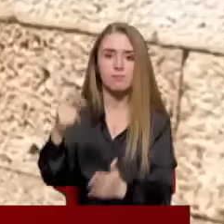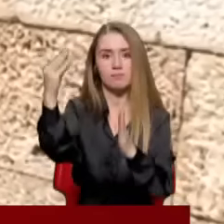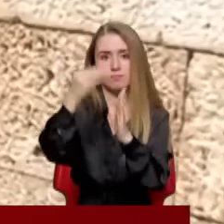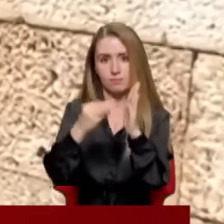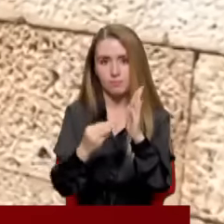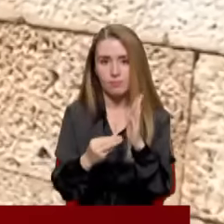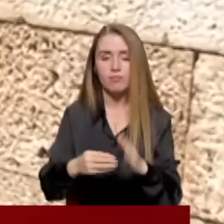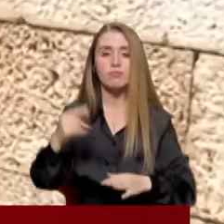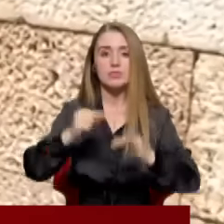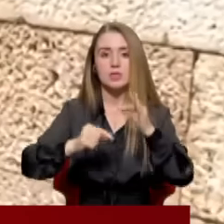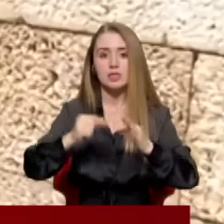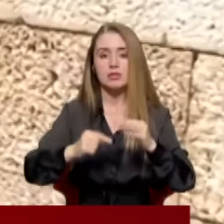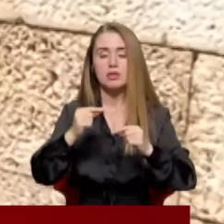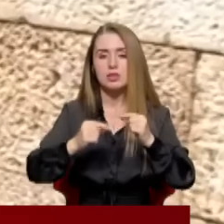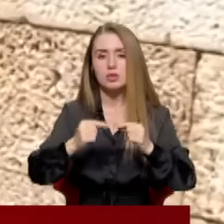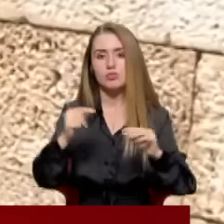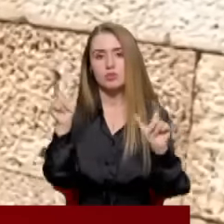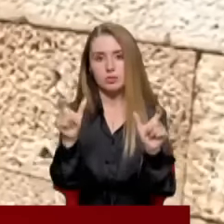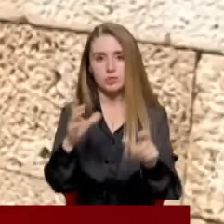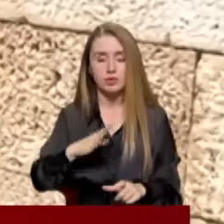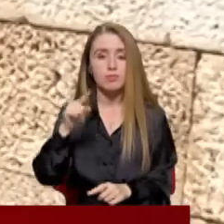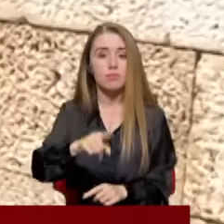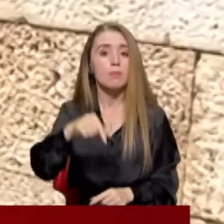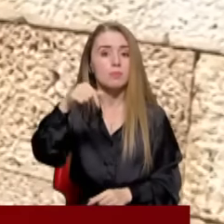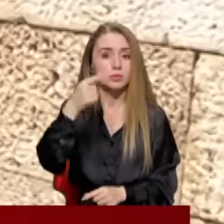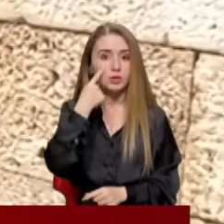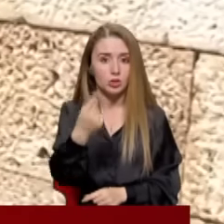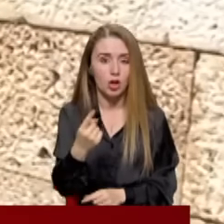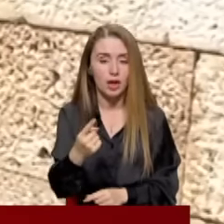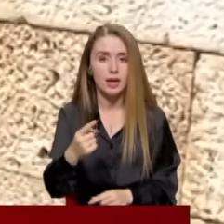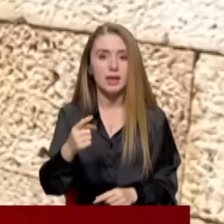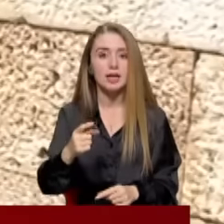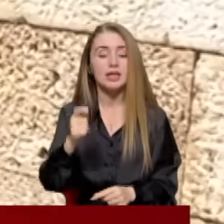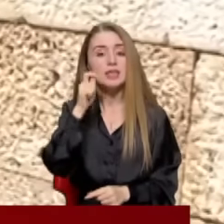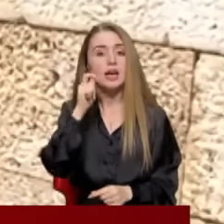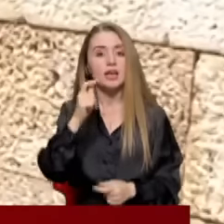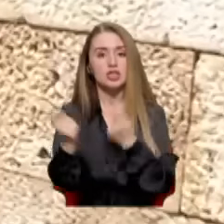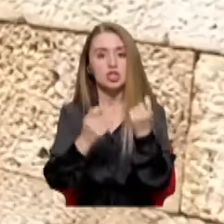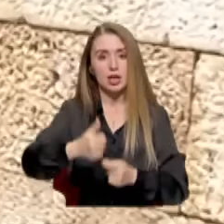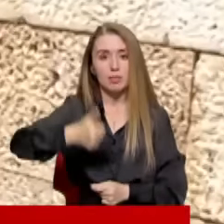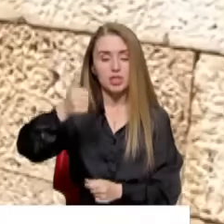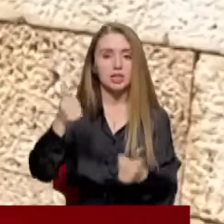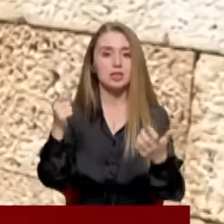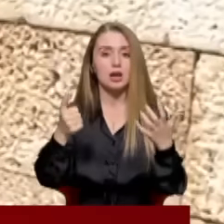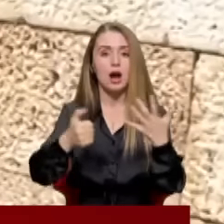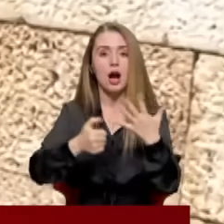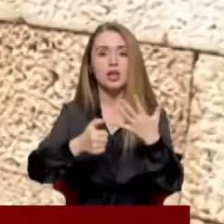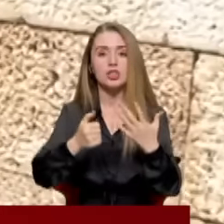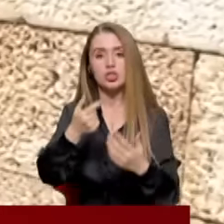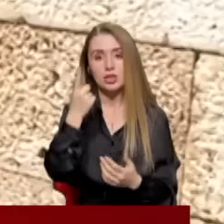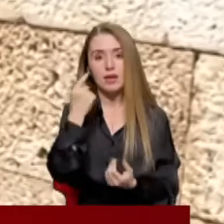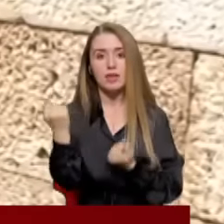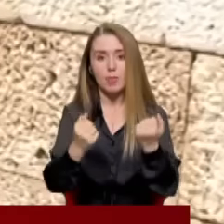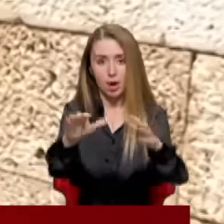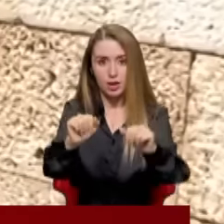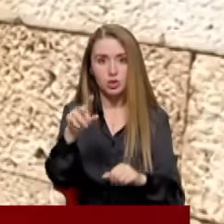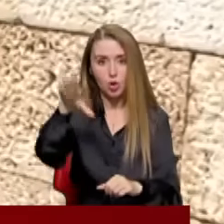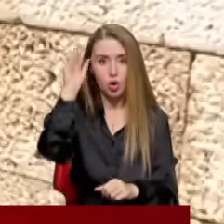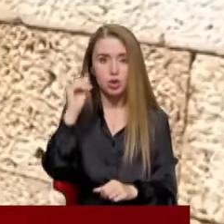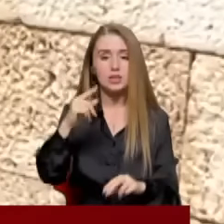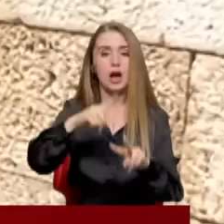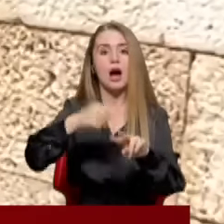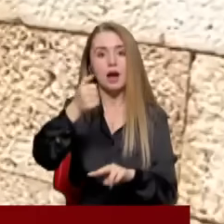maddeler. Tasarruf tedbirleri konuşuluyor. Tam da bugünlerde Diyanet İşleri Başkanımızın 6. makam aracı aldığını öğreniyoruz.